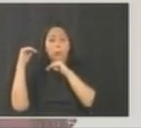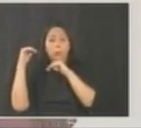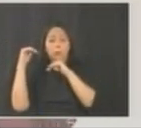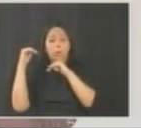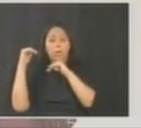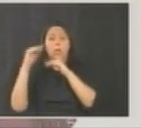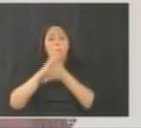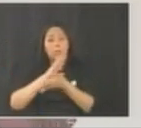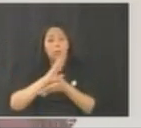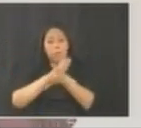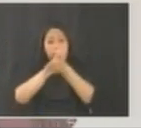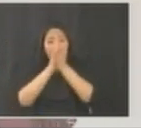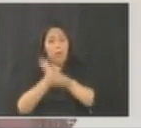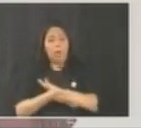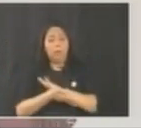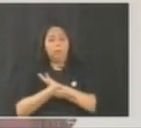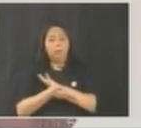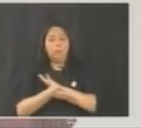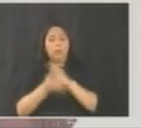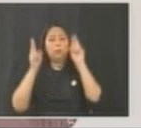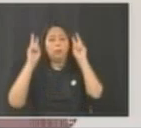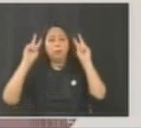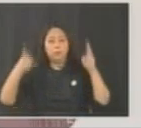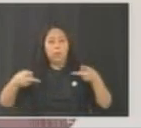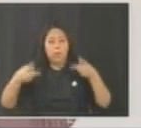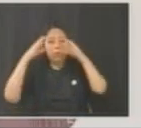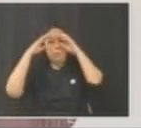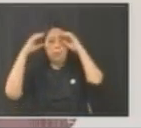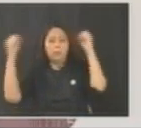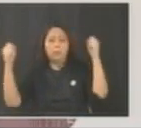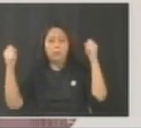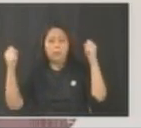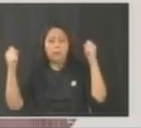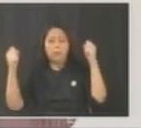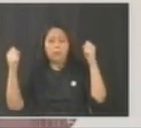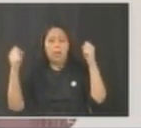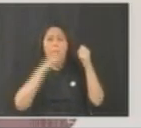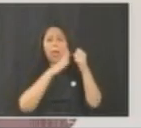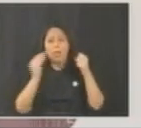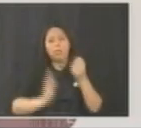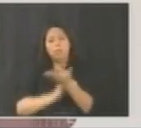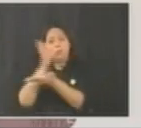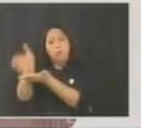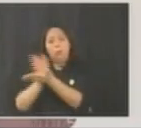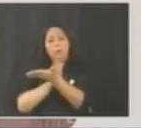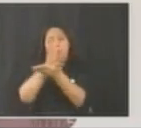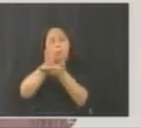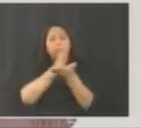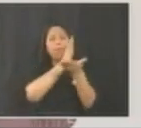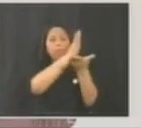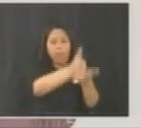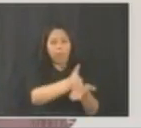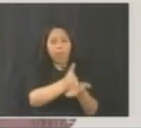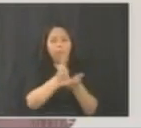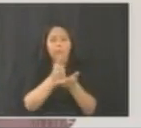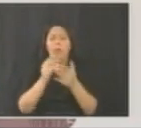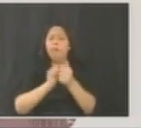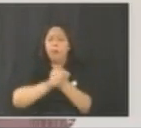ng pangalawang pangulo sa inyong mga barangay, mas mararamdaman ninyo na